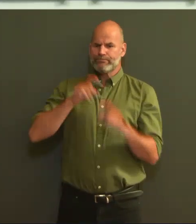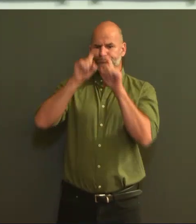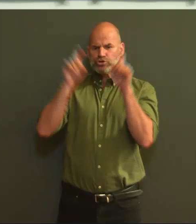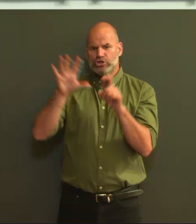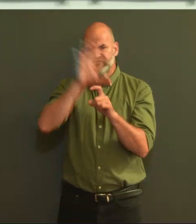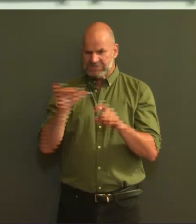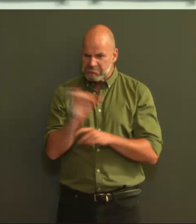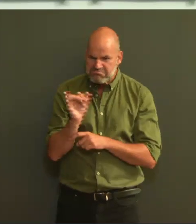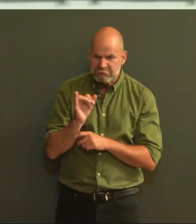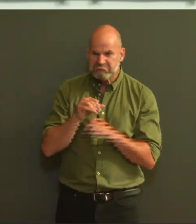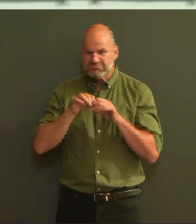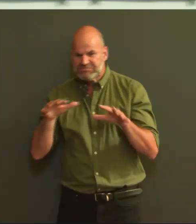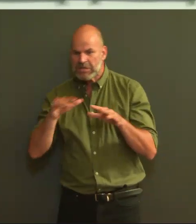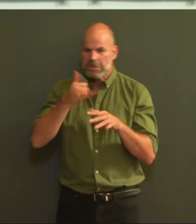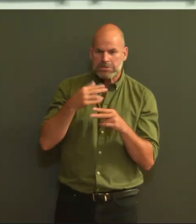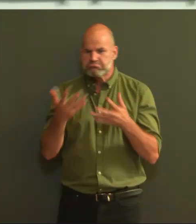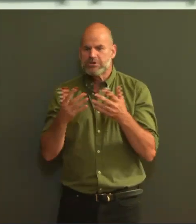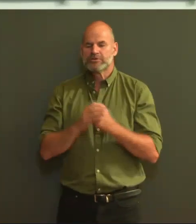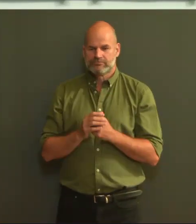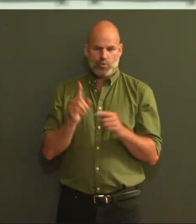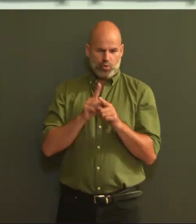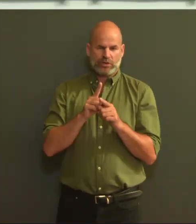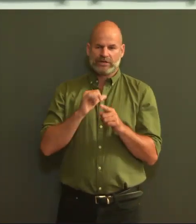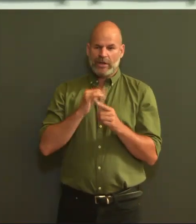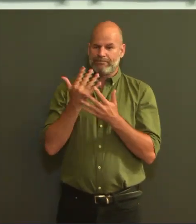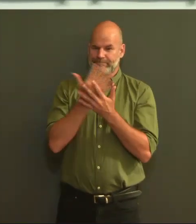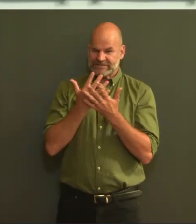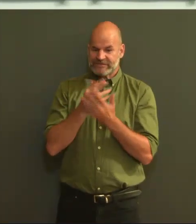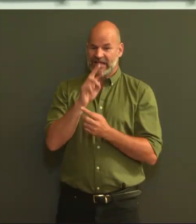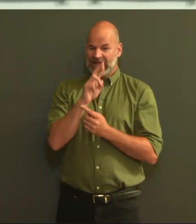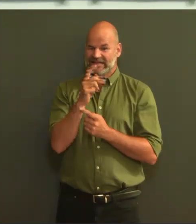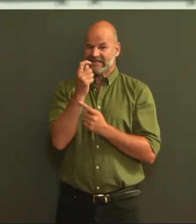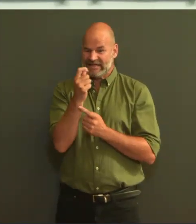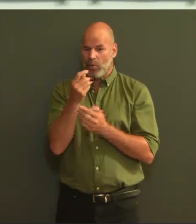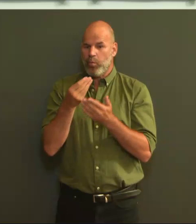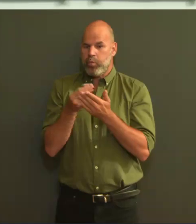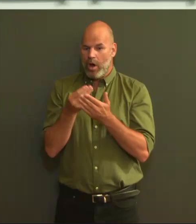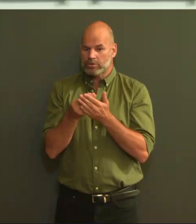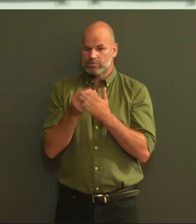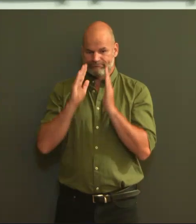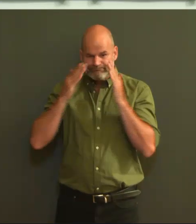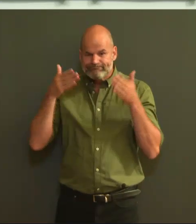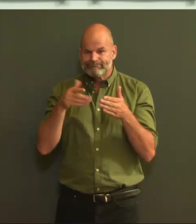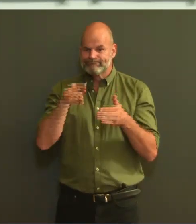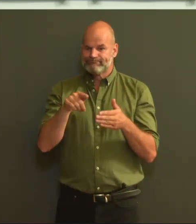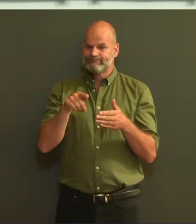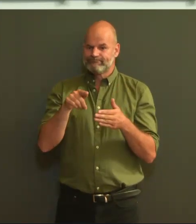een RT-waarde op basis van het aantal nieuwe besmettingen. Net zoals het model van de Universiteit van